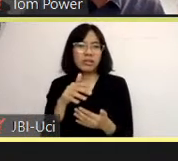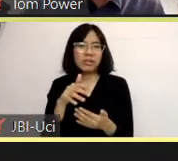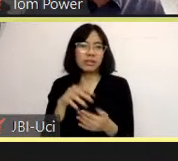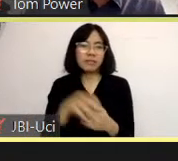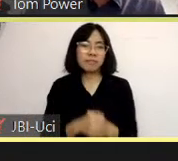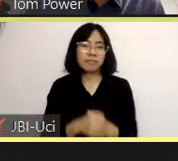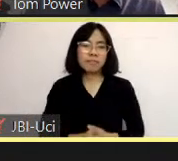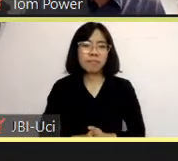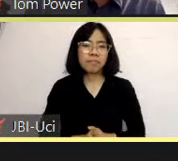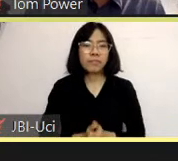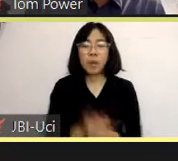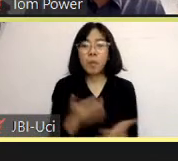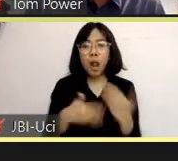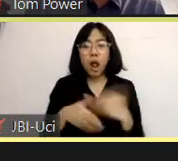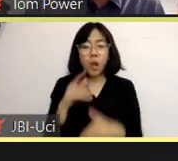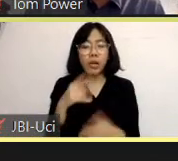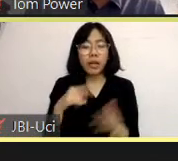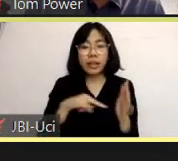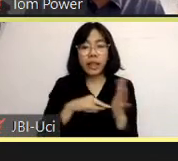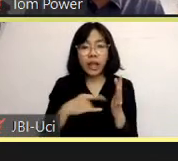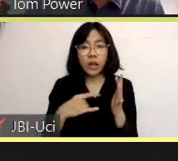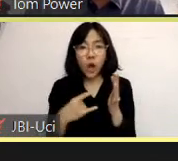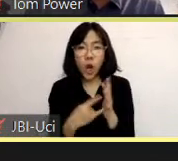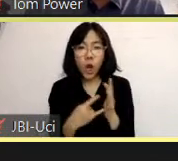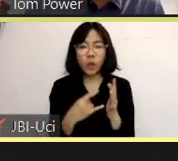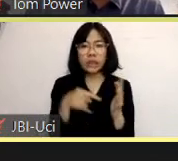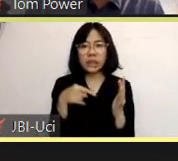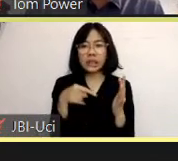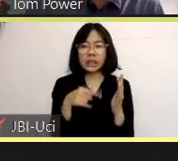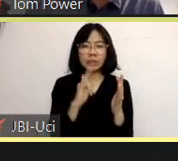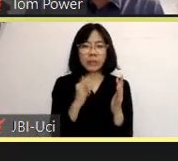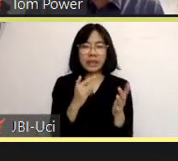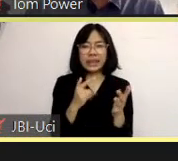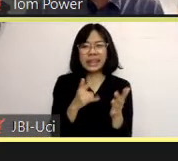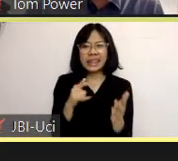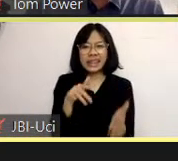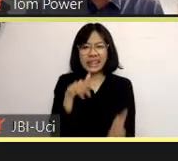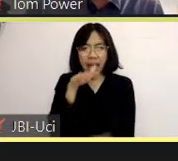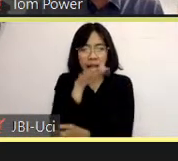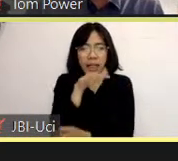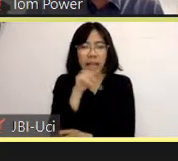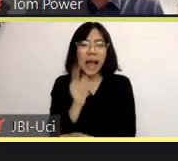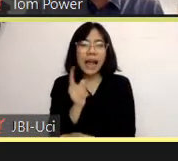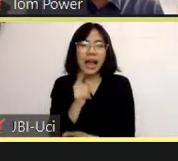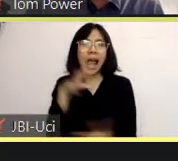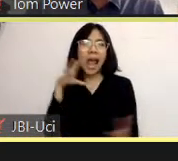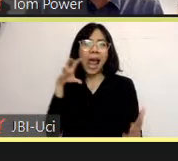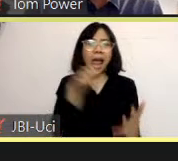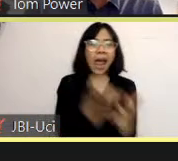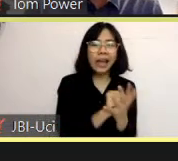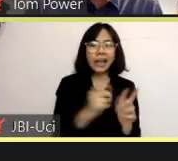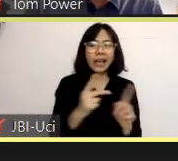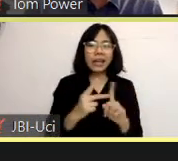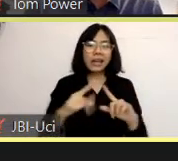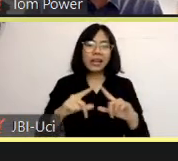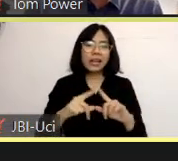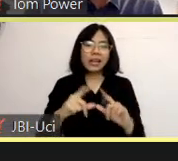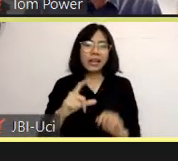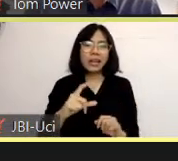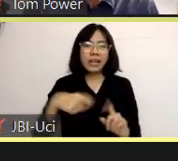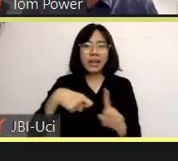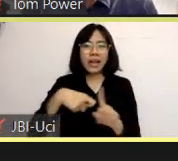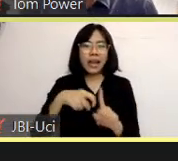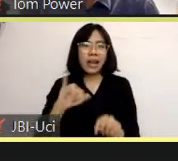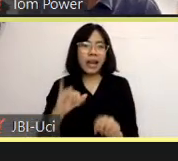tunjukkan sebagai bukti bahwa ada weaponization of technology adalah serangan hacking. Ada banyak serangan hacking yang kami terima di